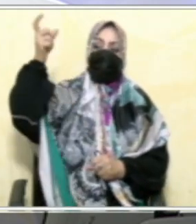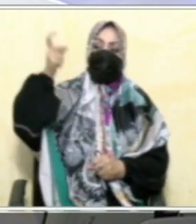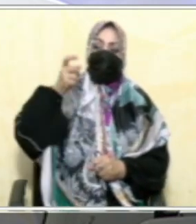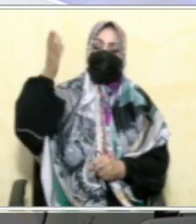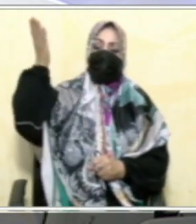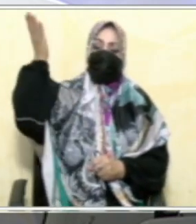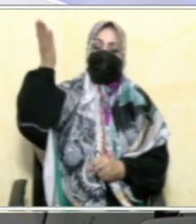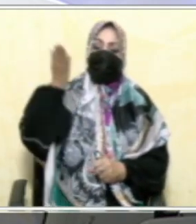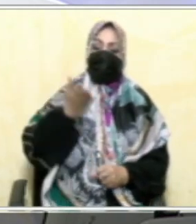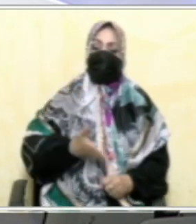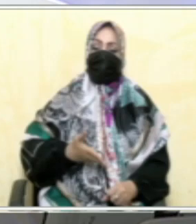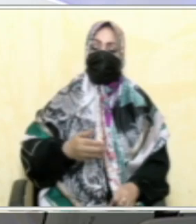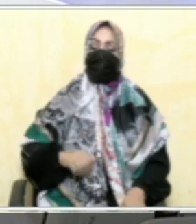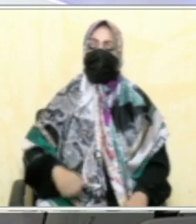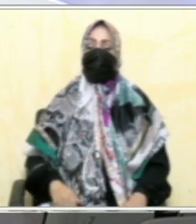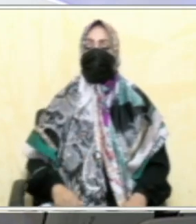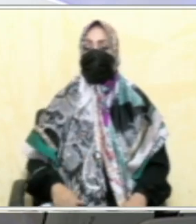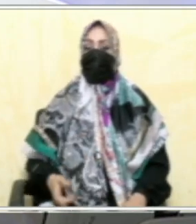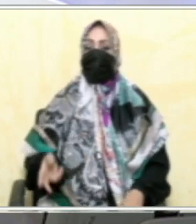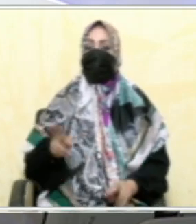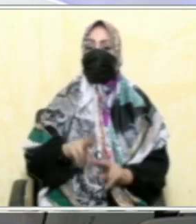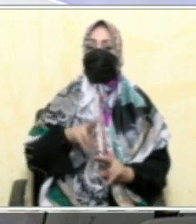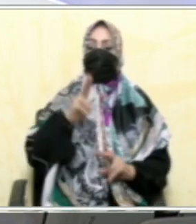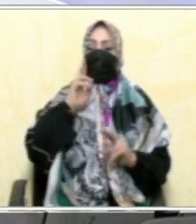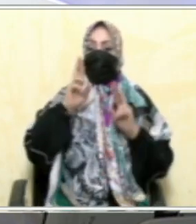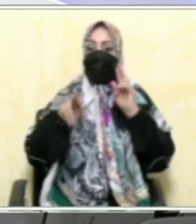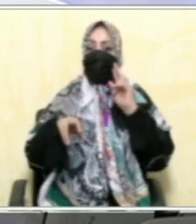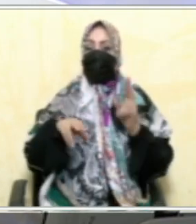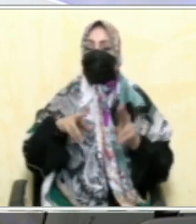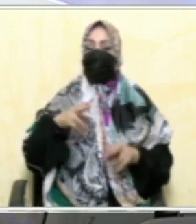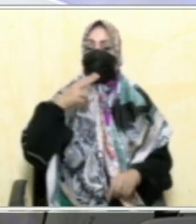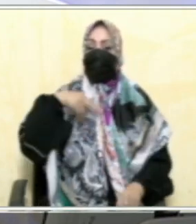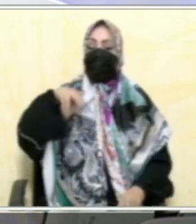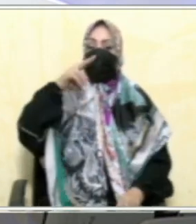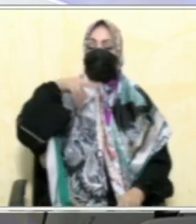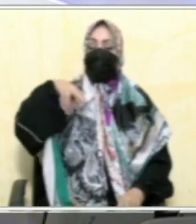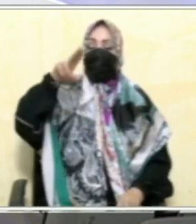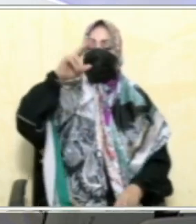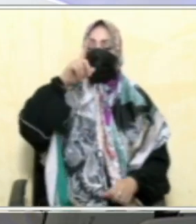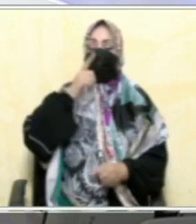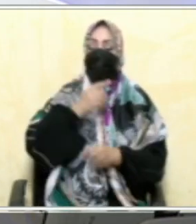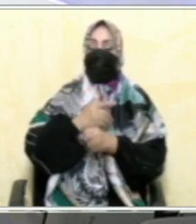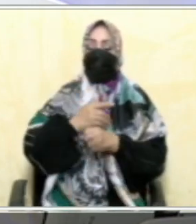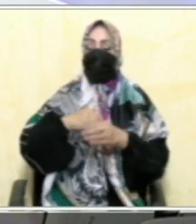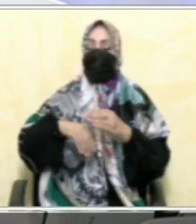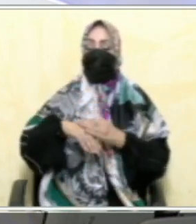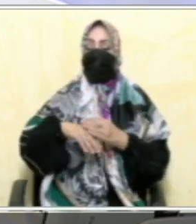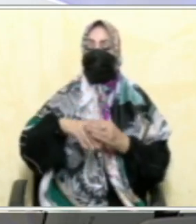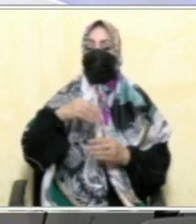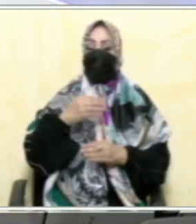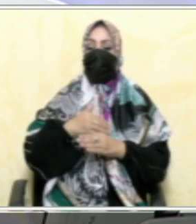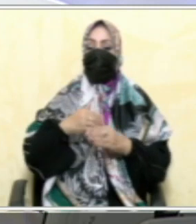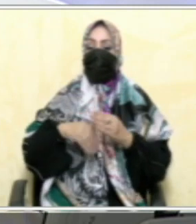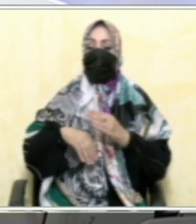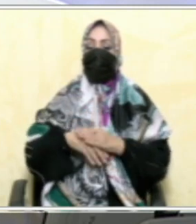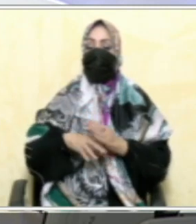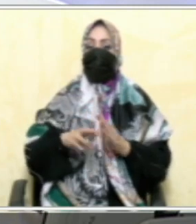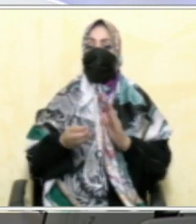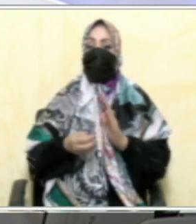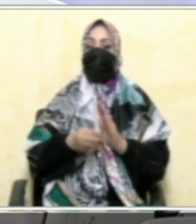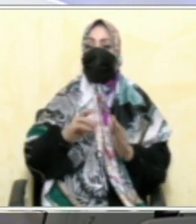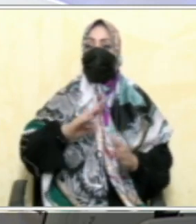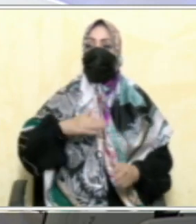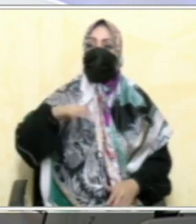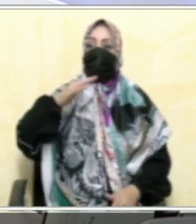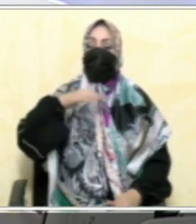وينشئ أنفسا وعقولا، نبه على أنه يجب على المعلم أن يتصف